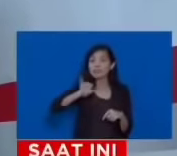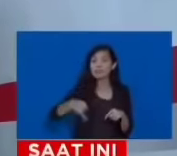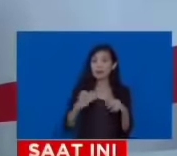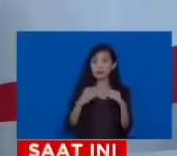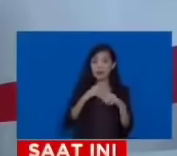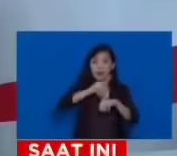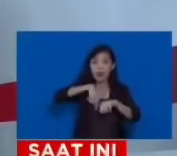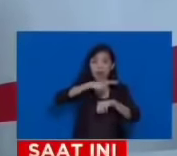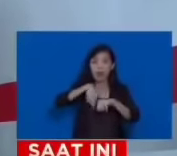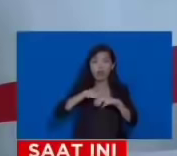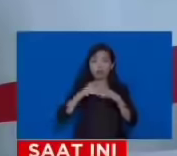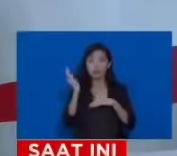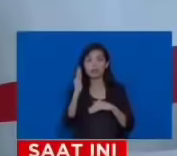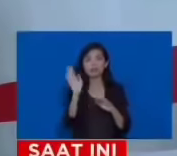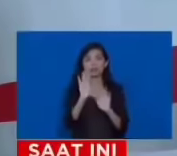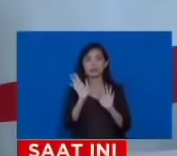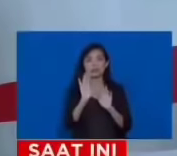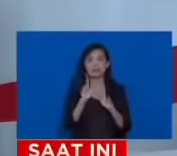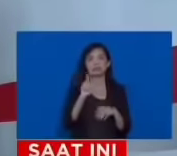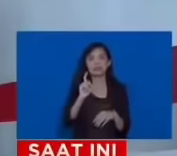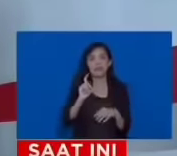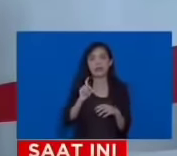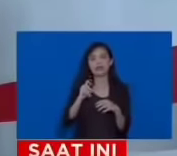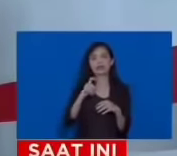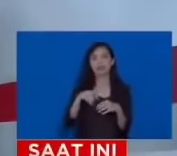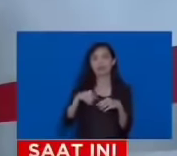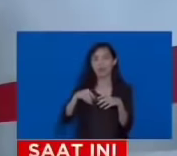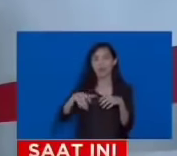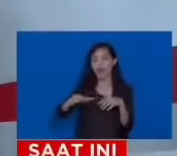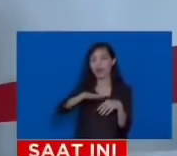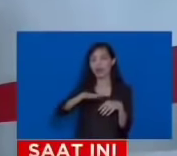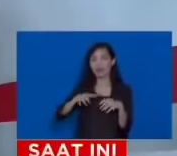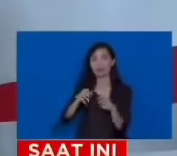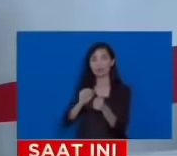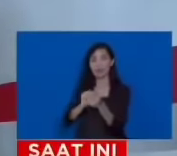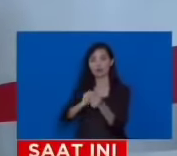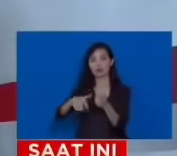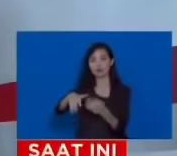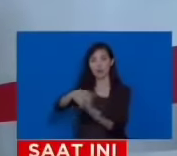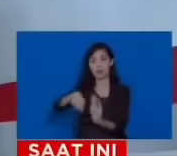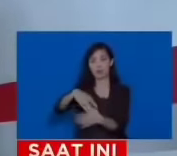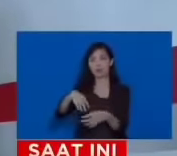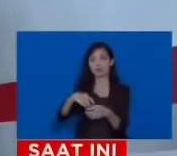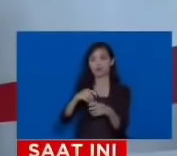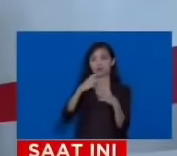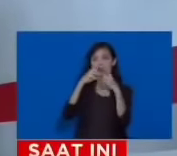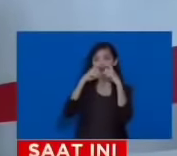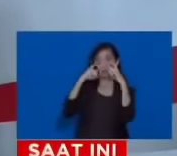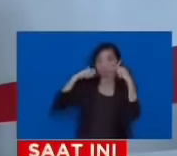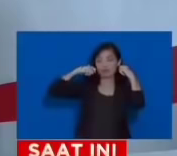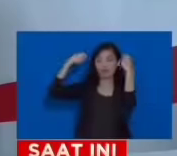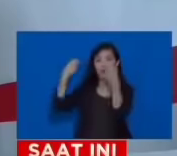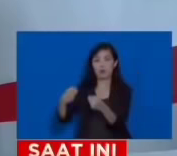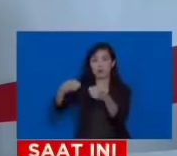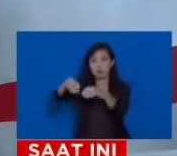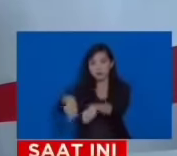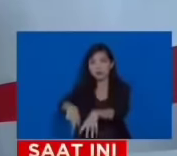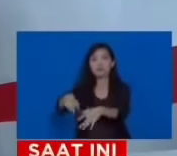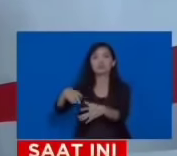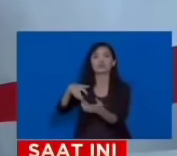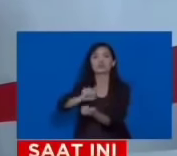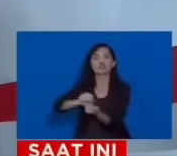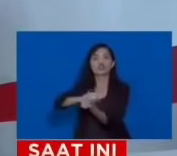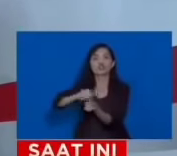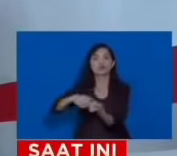dicuci dengan cara direndam di sabun, air sabun, dan kemudian dicuci. Ini upaya